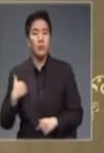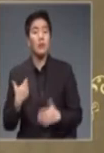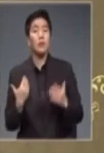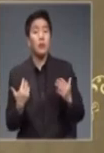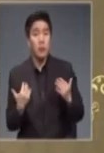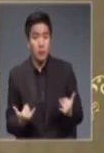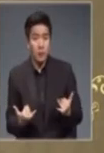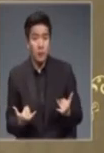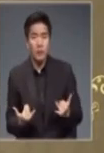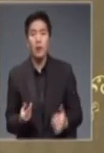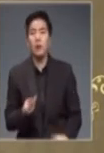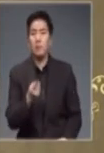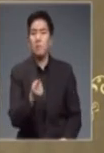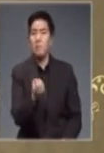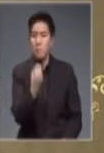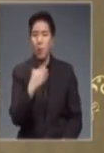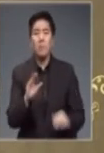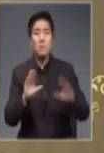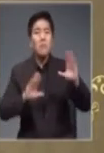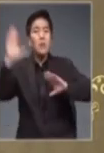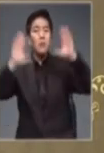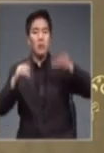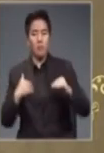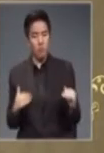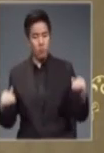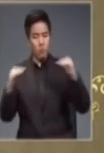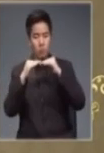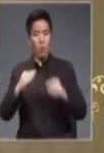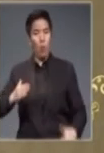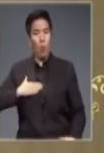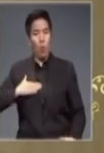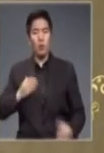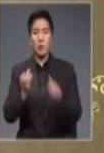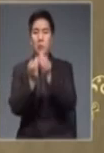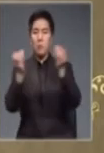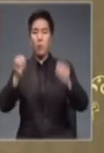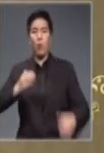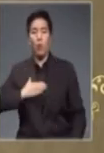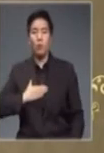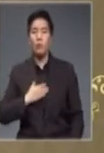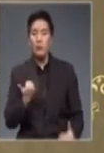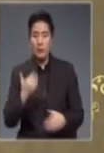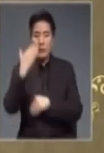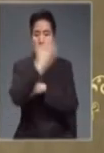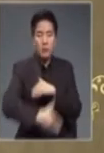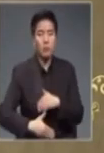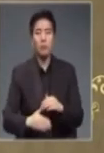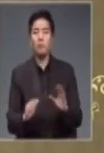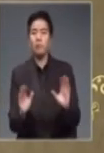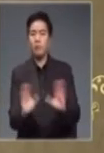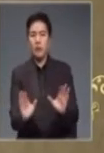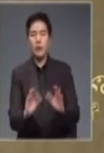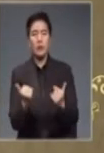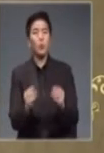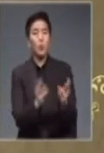ใช้จ่ายภาครัฐเราก็ต้องทำผ่านศูนย์ราชการที่ก็ยังคงมีข้อขัดข้องล่าช้าด้วยมีระเบียบการใช้จ่ายงบประมาณมีขั้นตอน